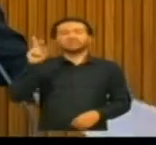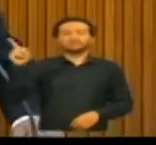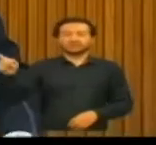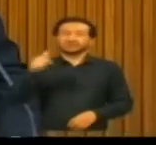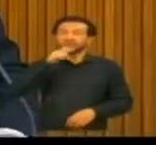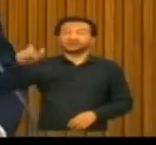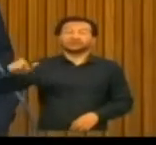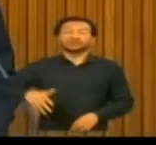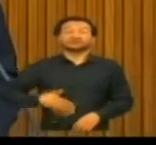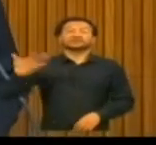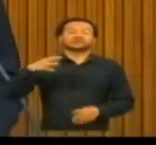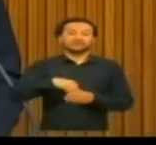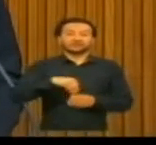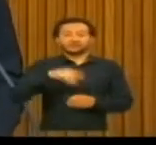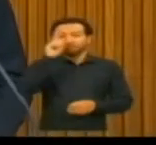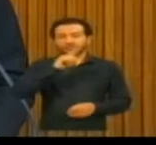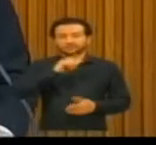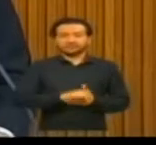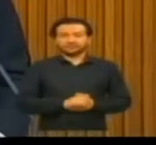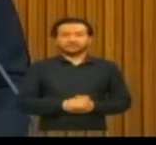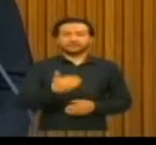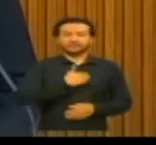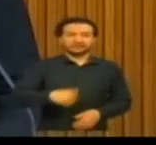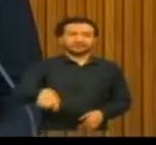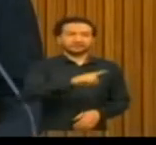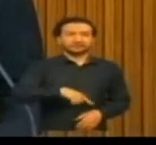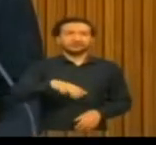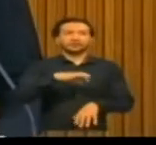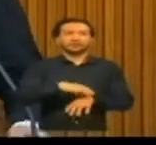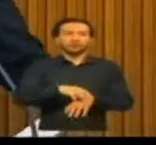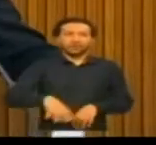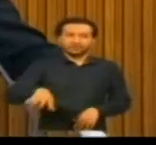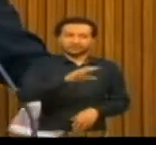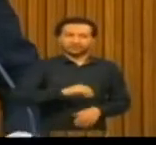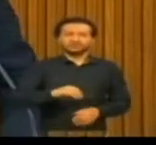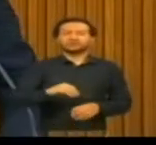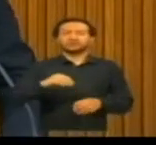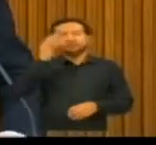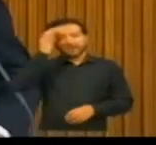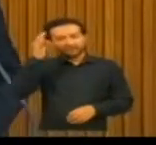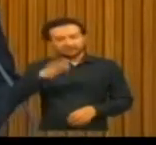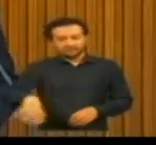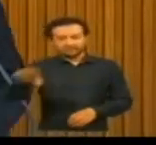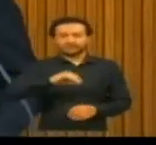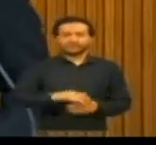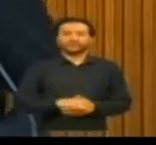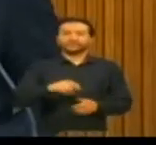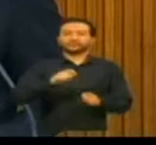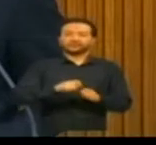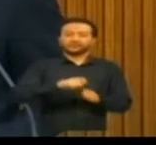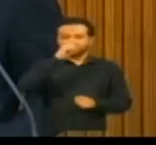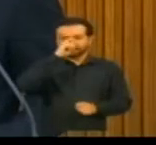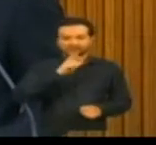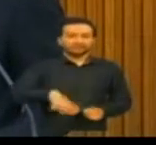Beyler istemedi diye. Dolayısıyla biz hekimlerimizin de, akademisyenlerimizin de, işçilerimizin